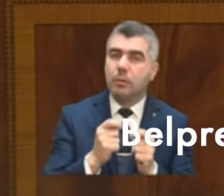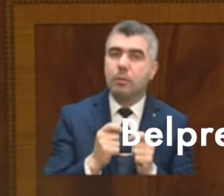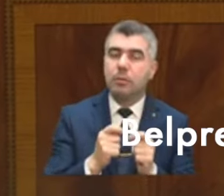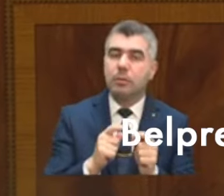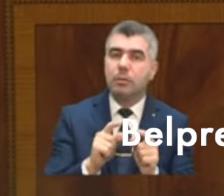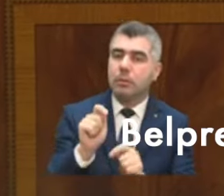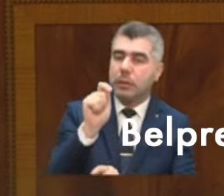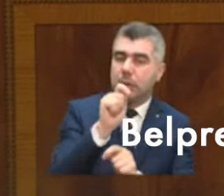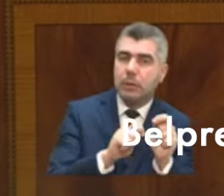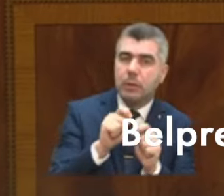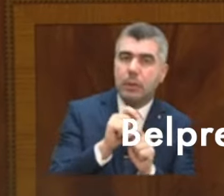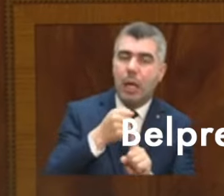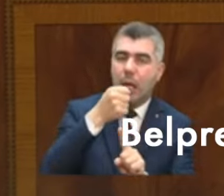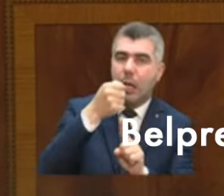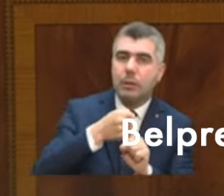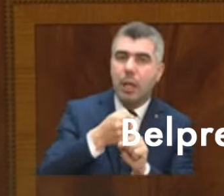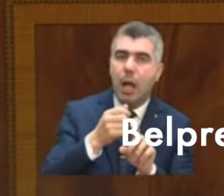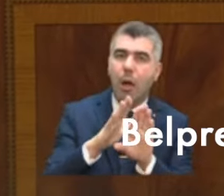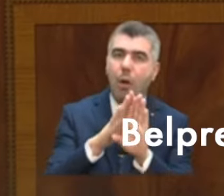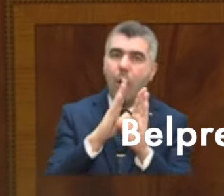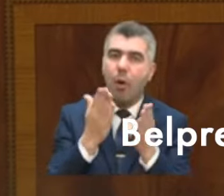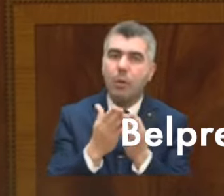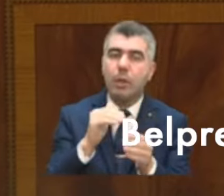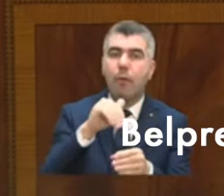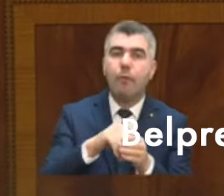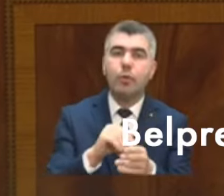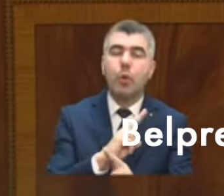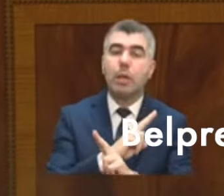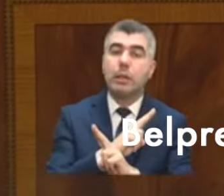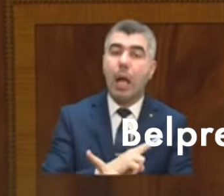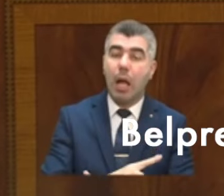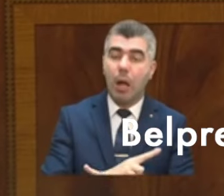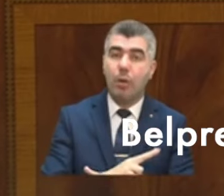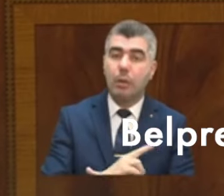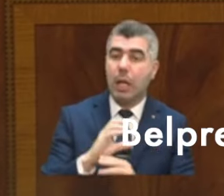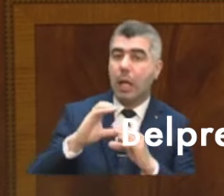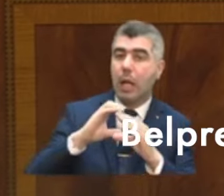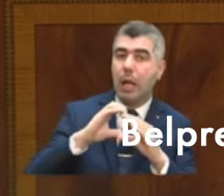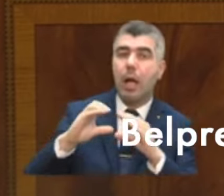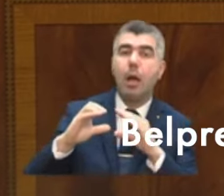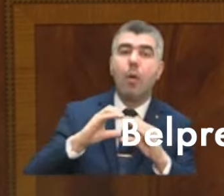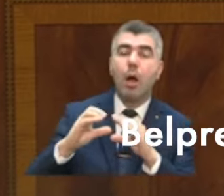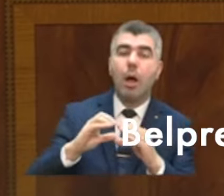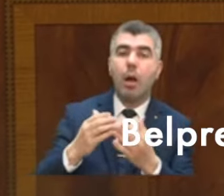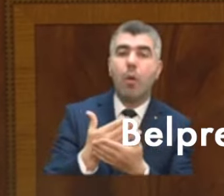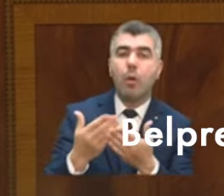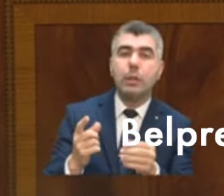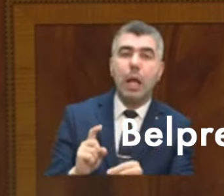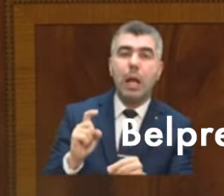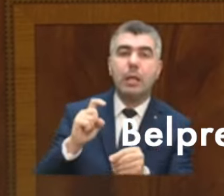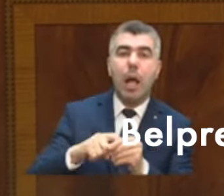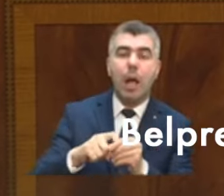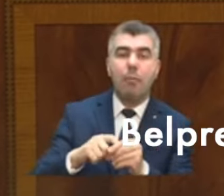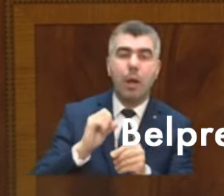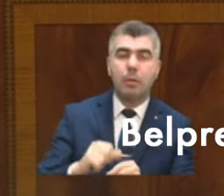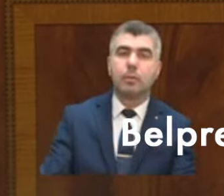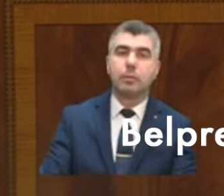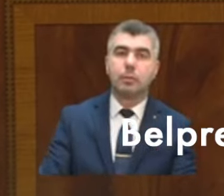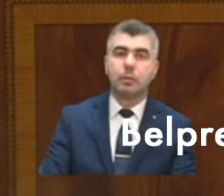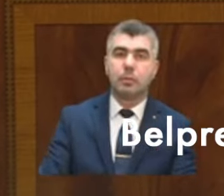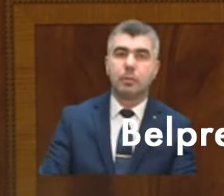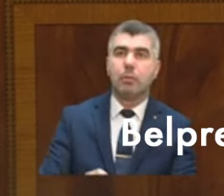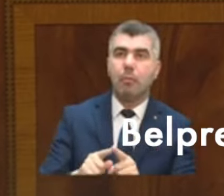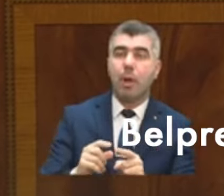لمعالجه ورش اصلاح الهيكلي لانظمه التقاعد ومخرجات الحوار مع الفرقاء النقابيين خصوصا وان